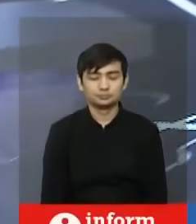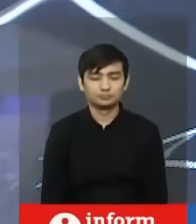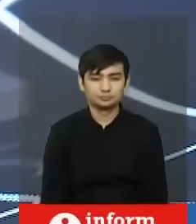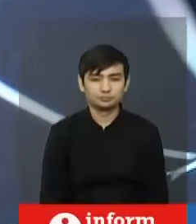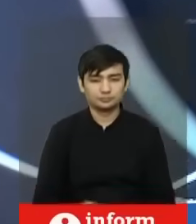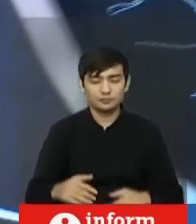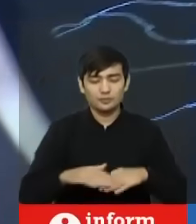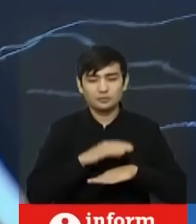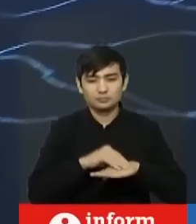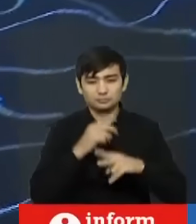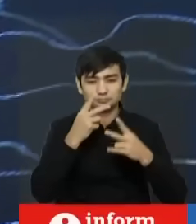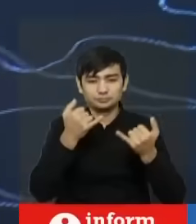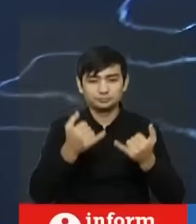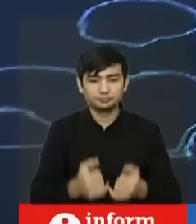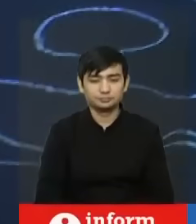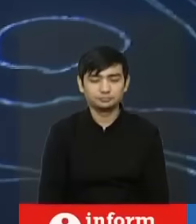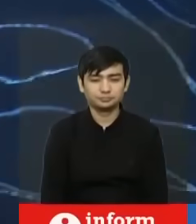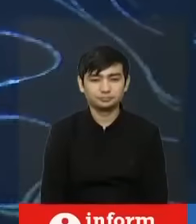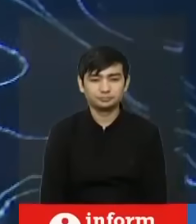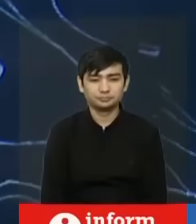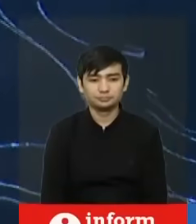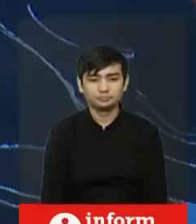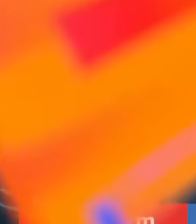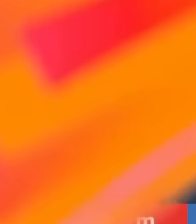Армысыздар, алда көрөтүндөрүңүз.